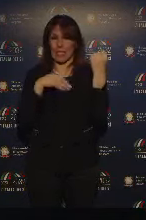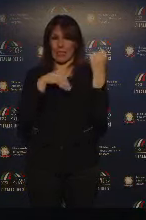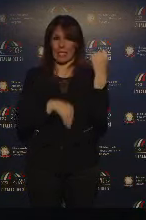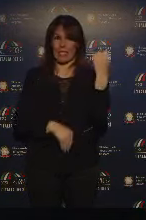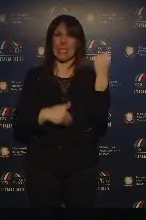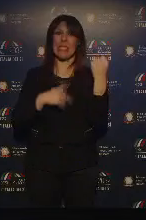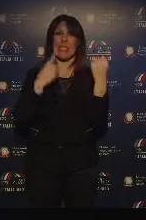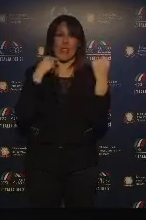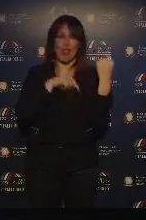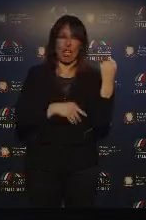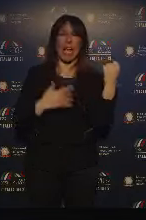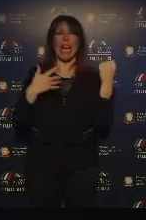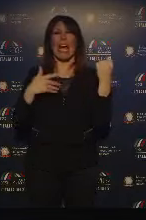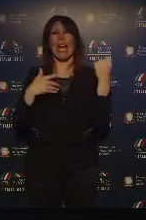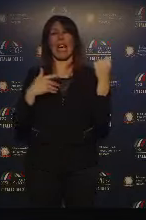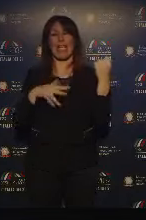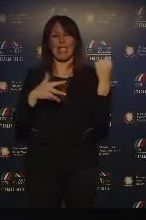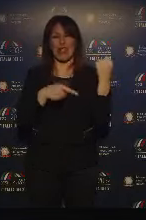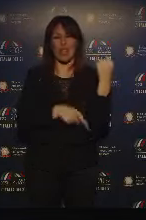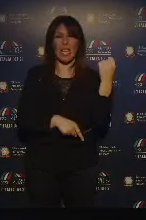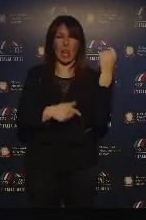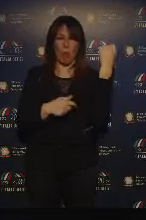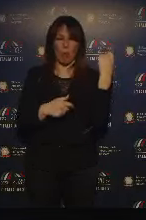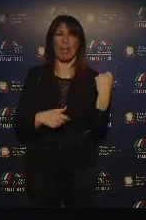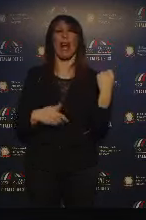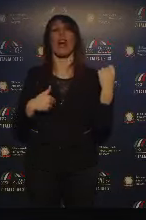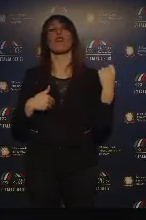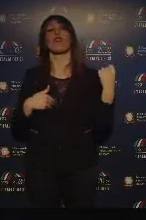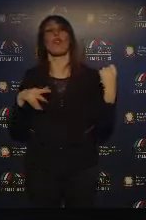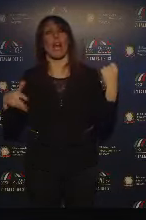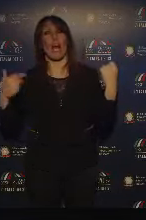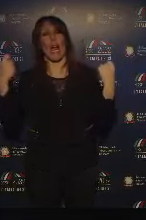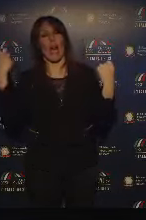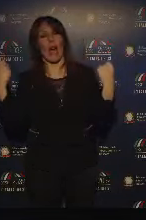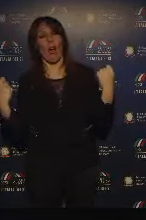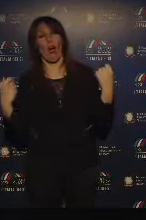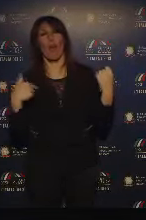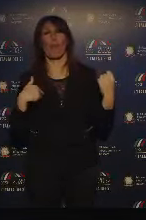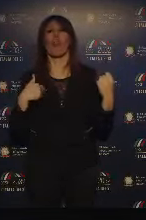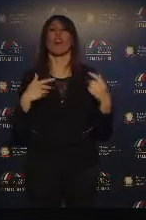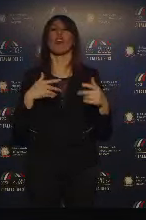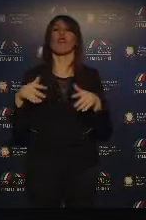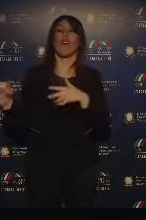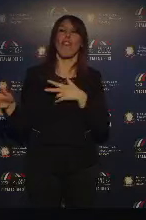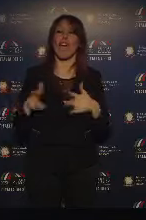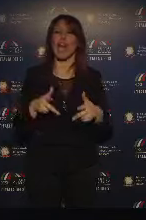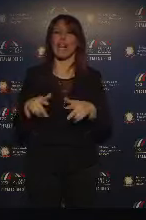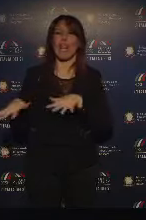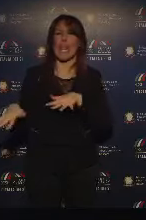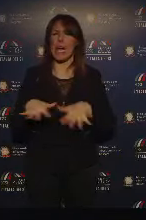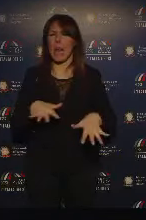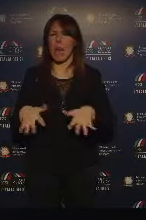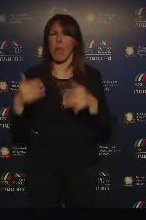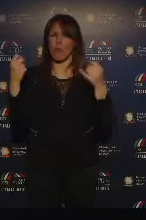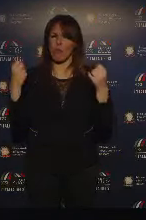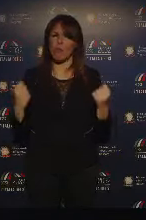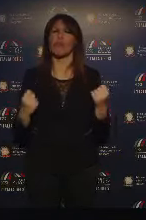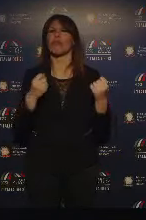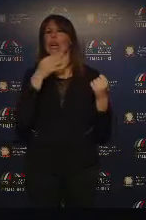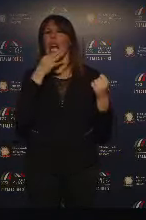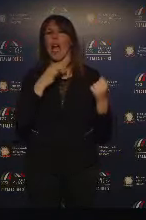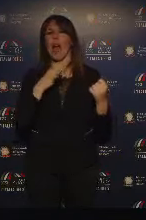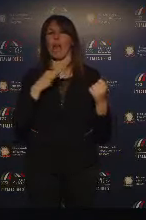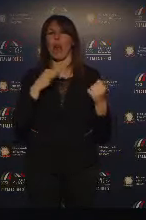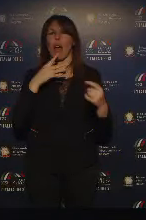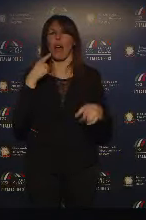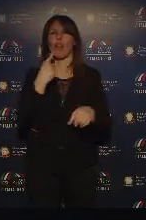ponte non lo fa il ministro lo fanno gli ingegneri Quindi Che che sta su resiste al vento resiste al terremoto ho imparato e non lo sapevo che più